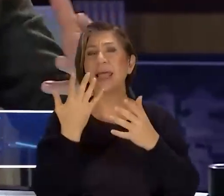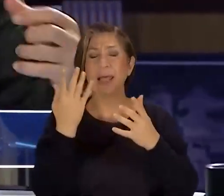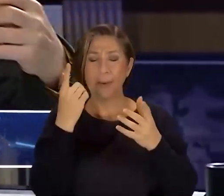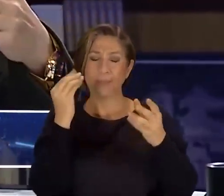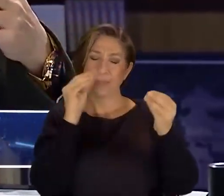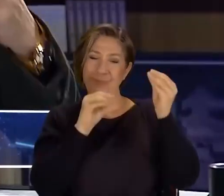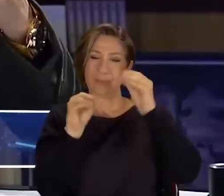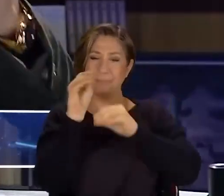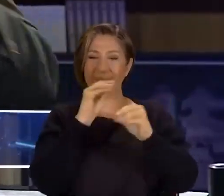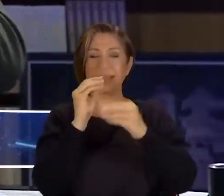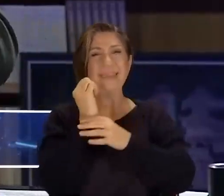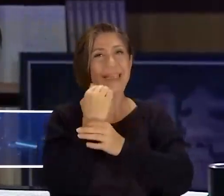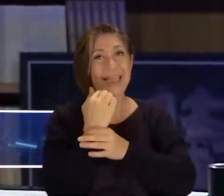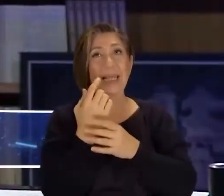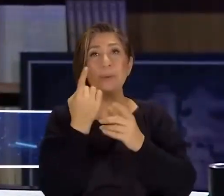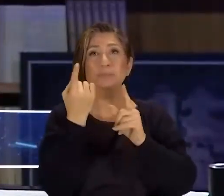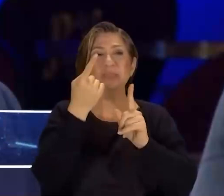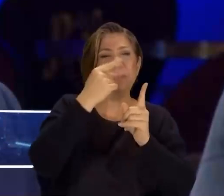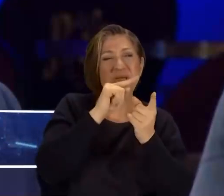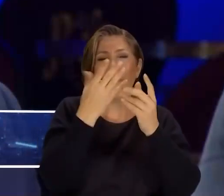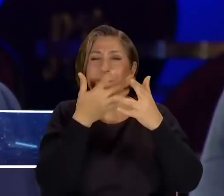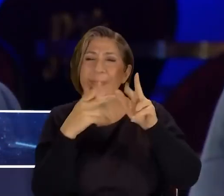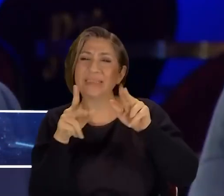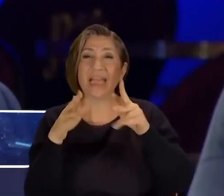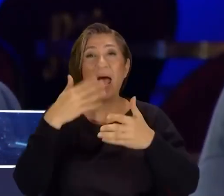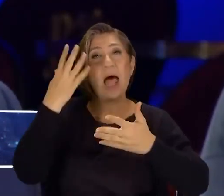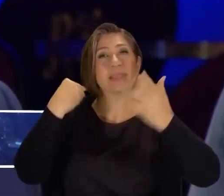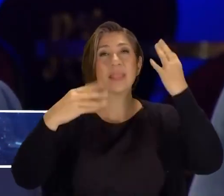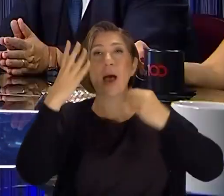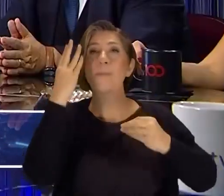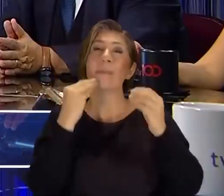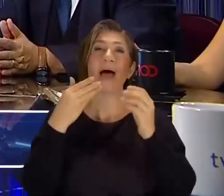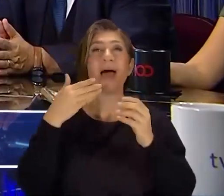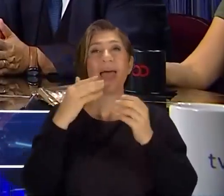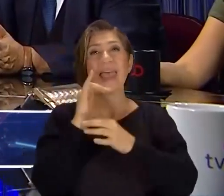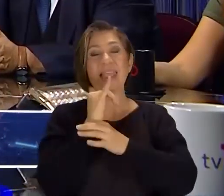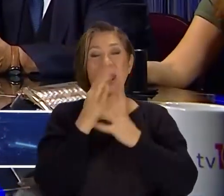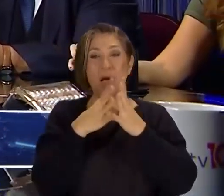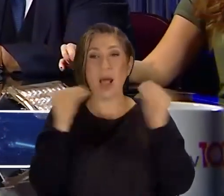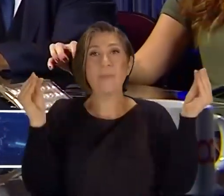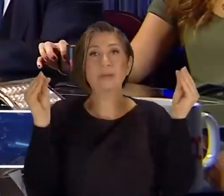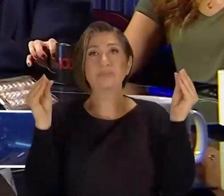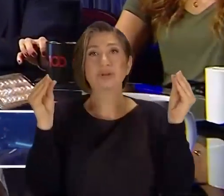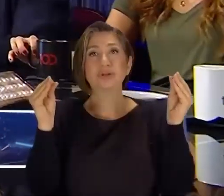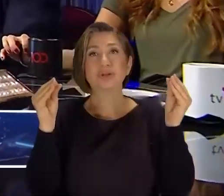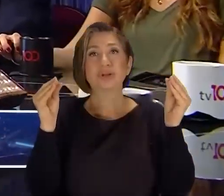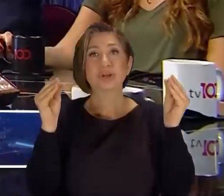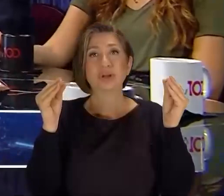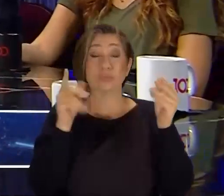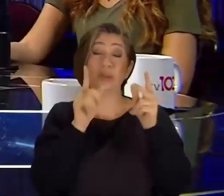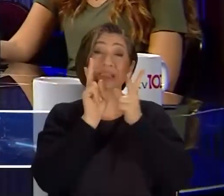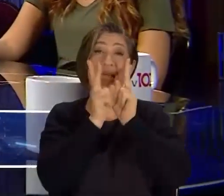betimleme kabiliyetine bir şeyi bir şeye benzeterek anlama kabiliyetlerini tamamen yitirmiş durumdalar ve